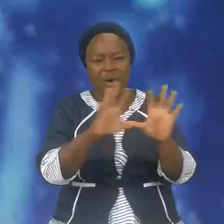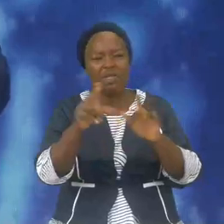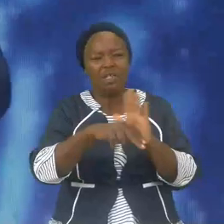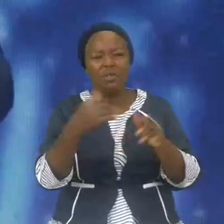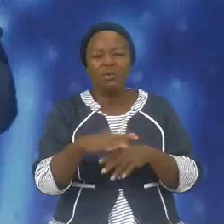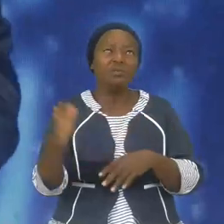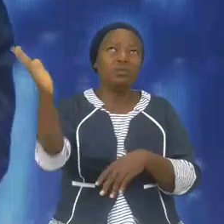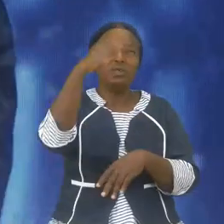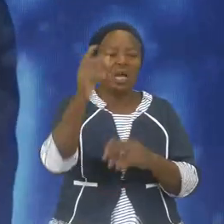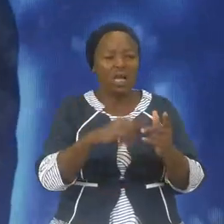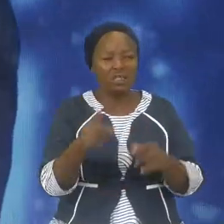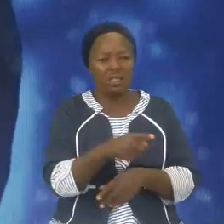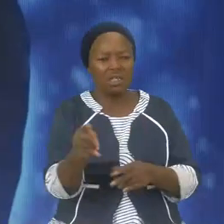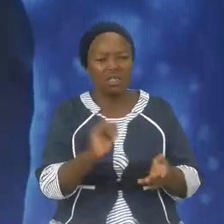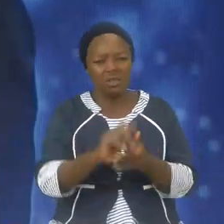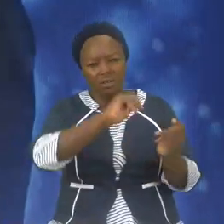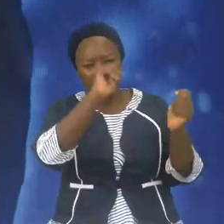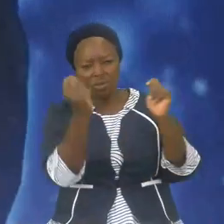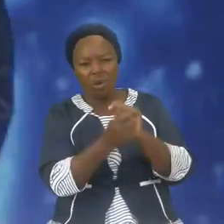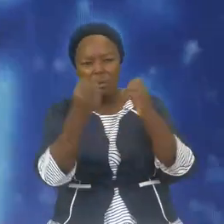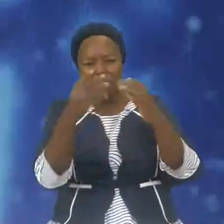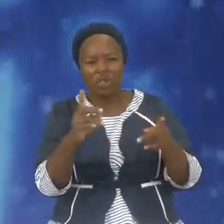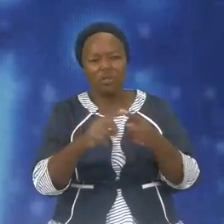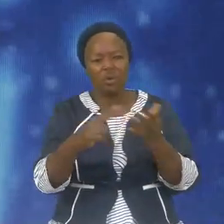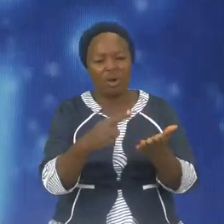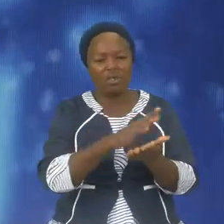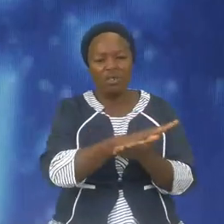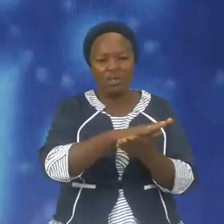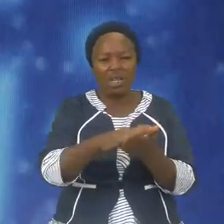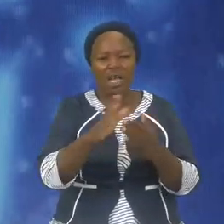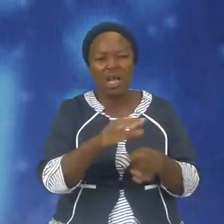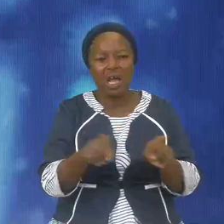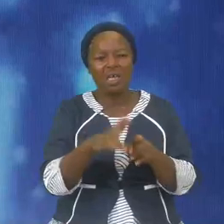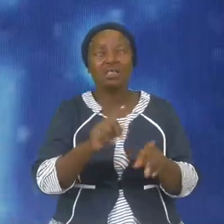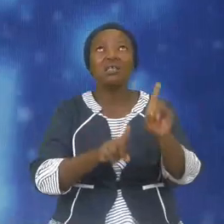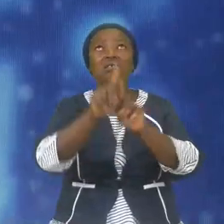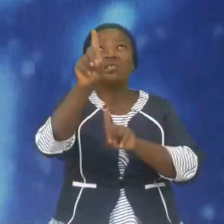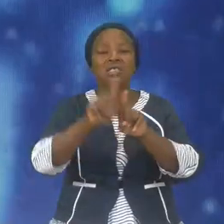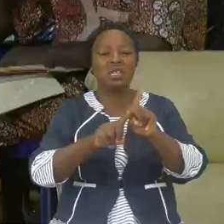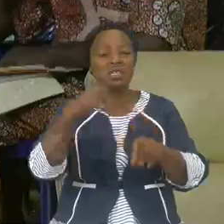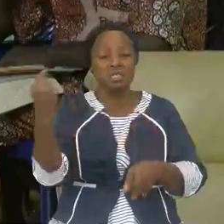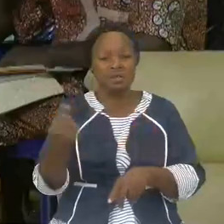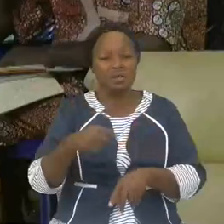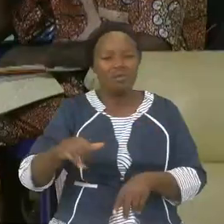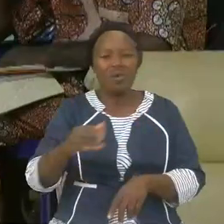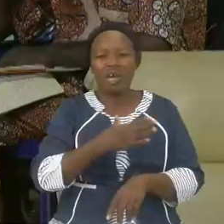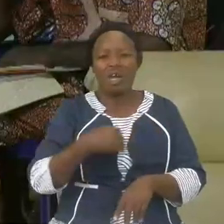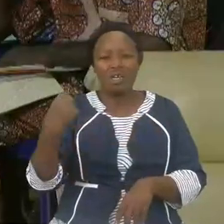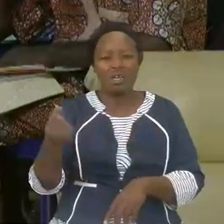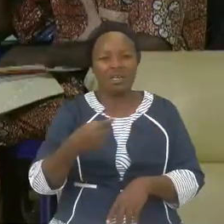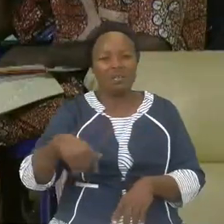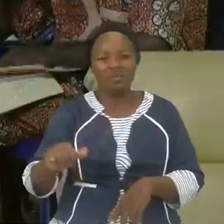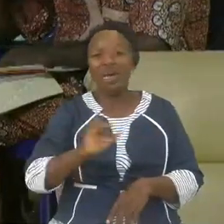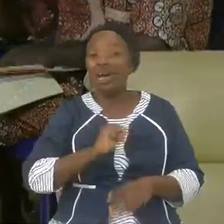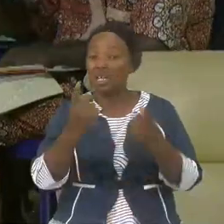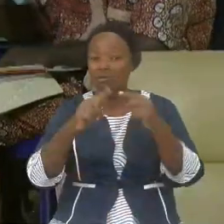Et ceux qui auront enseigné la justice à la multitude brilleront comme les étoiles à